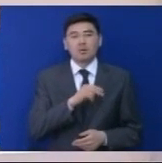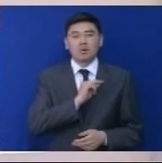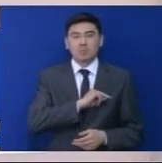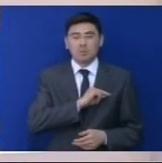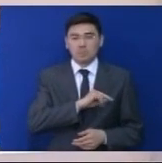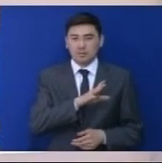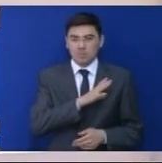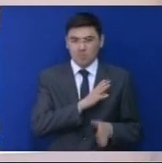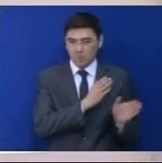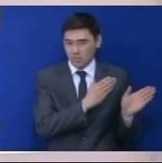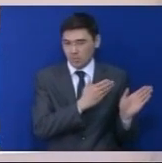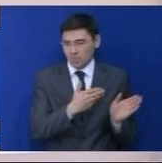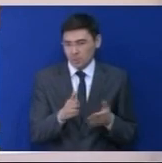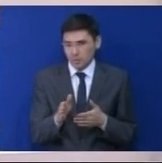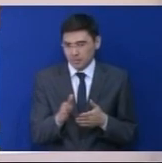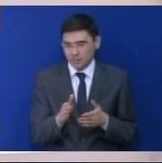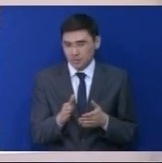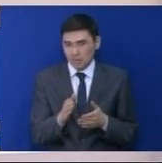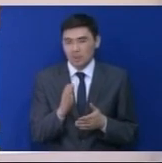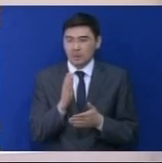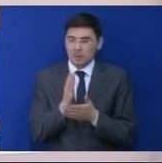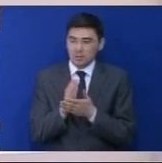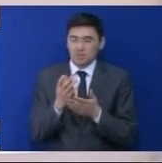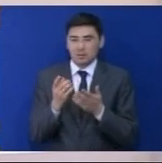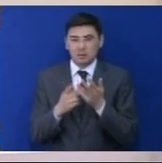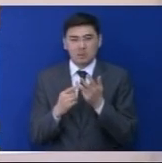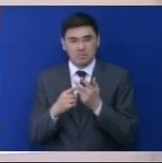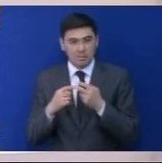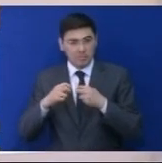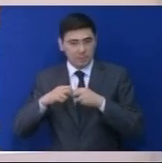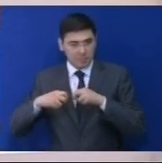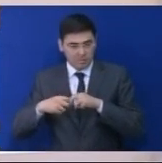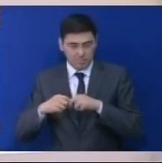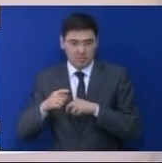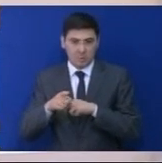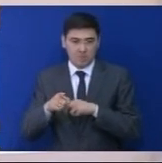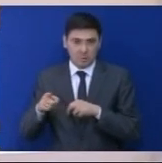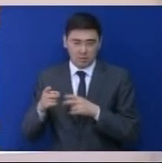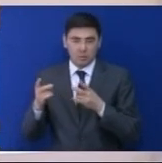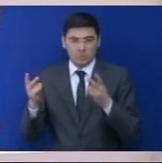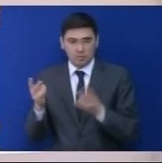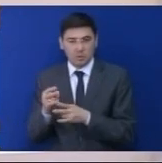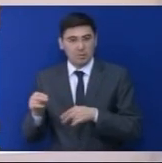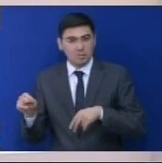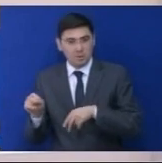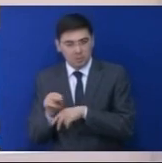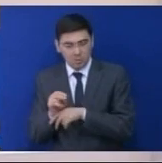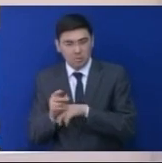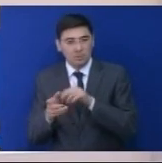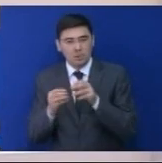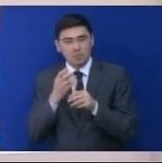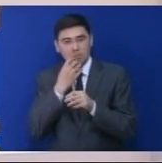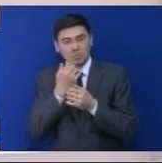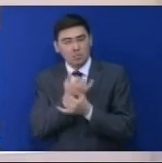серьезных ситуаций. Вместе с тем есть ряд вопросов, решение которых позволит улучшить теплоснабжение горожан. В ходе отопительного